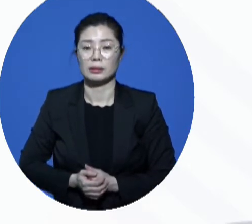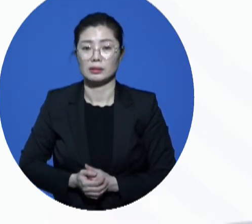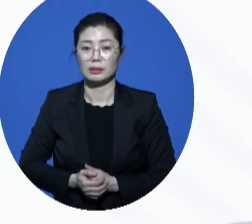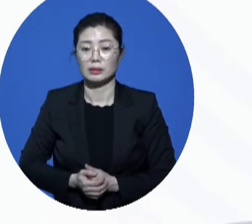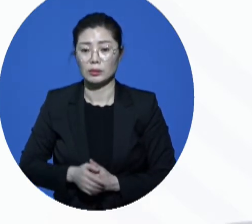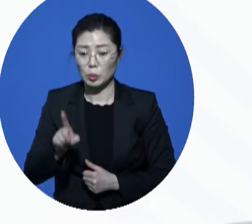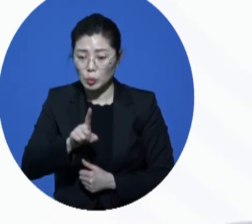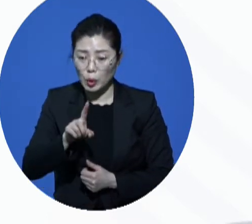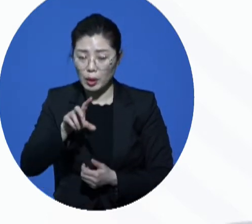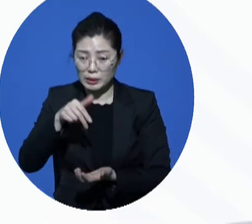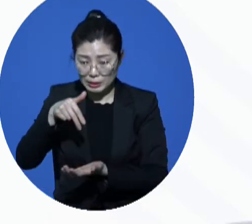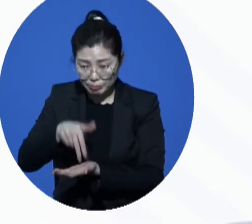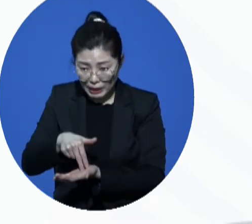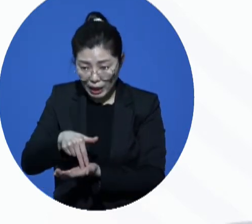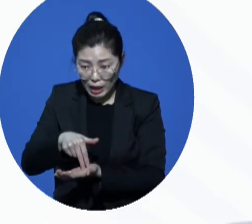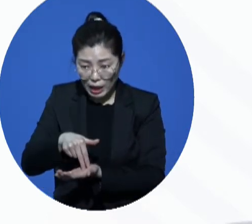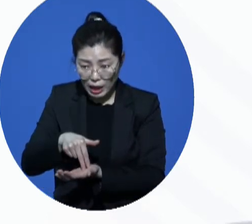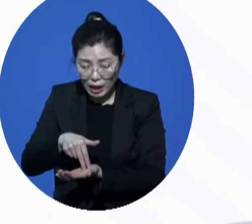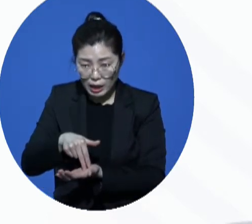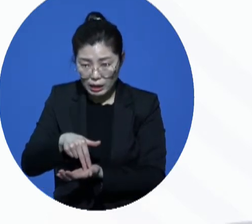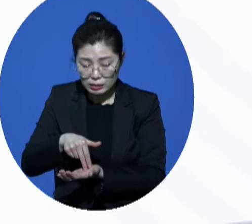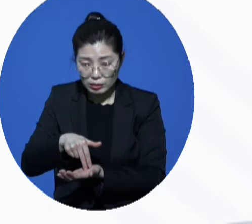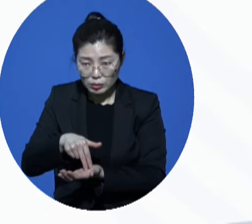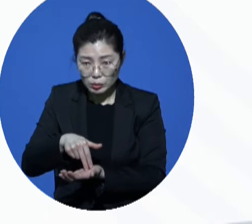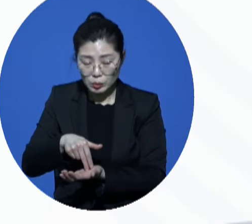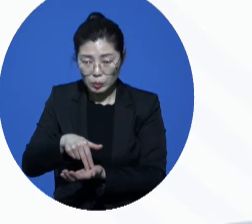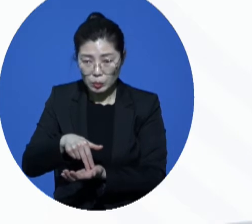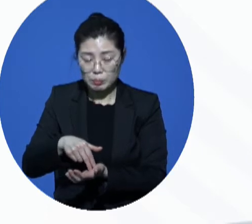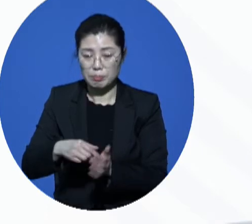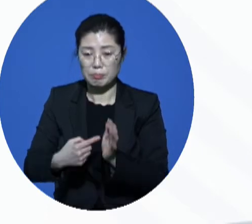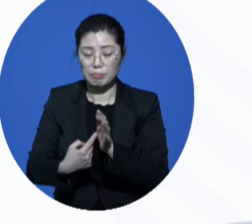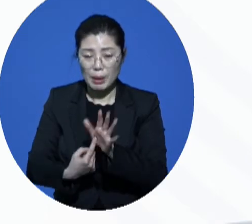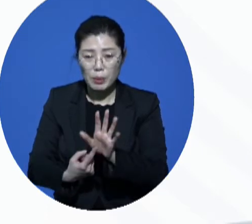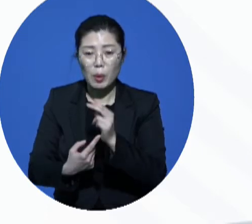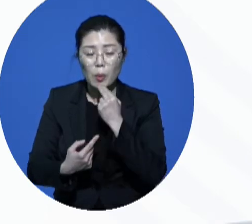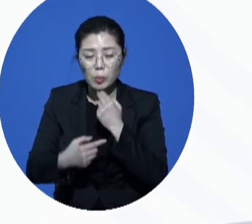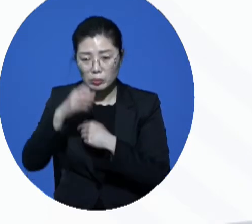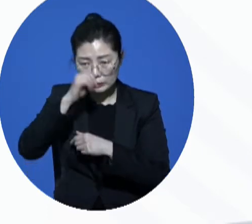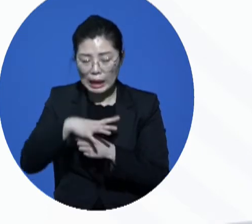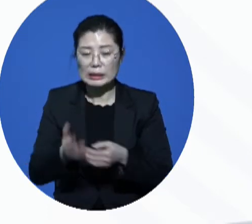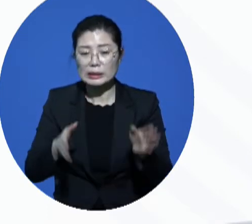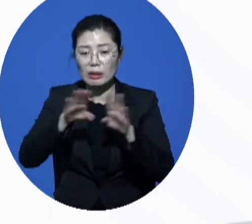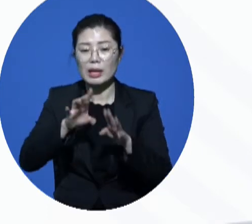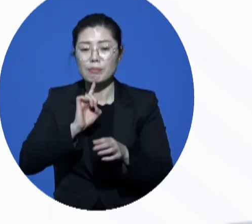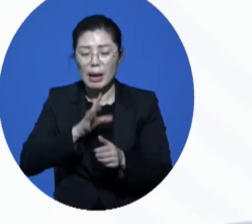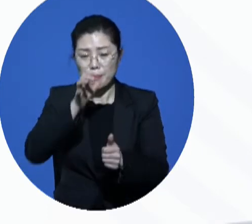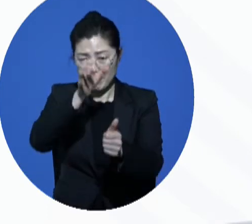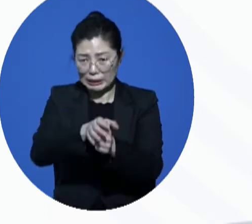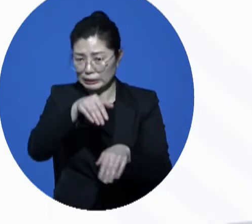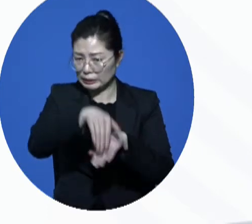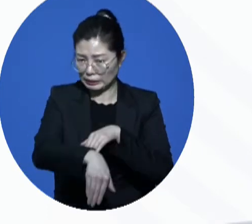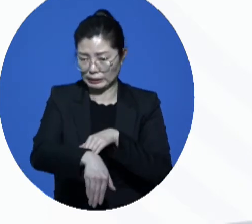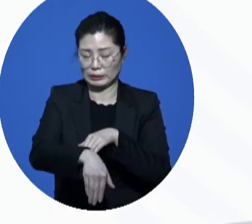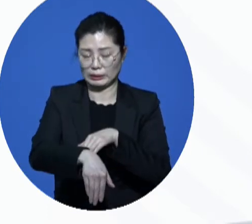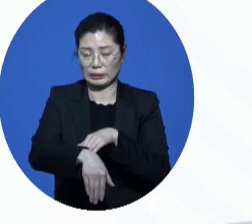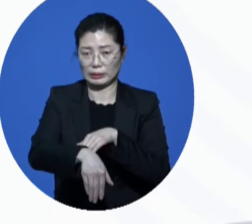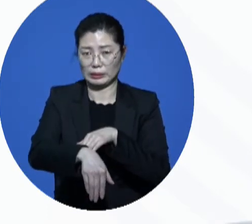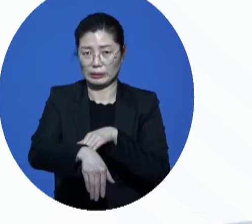어떠한 이 문제에 대해서 어떠한 입장도 내어놓지 않고 예방적 포트 격리라는 입장을 고수하고 있습니다. 서울시는